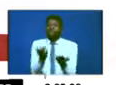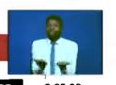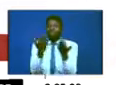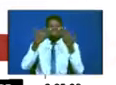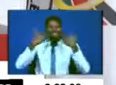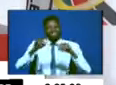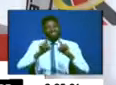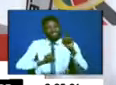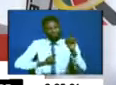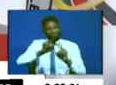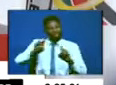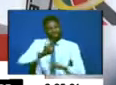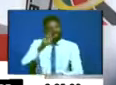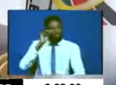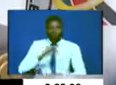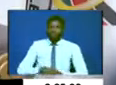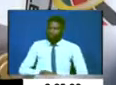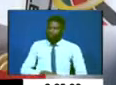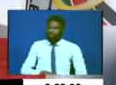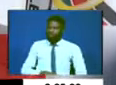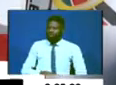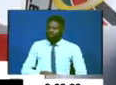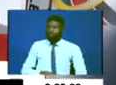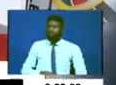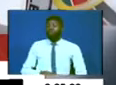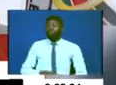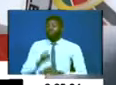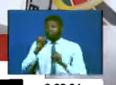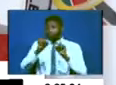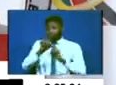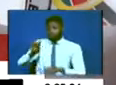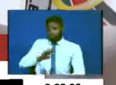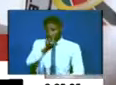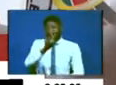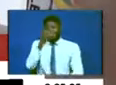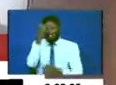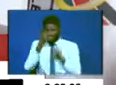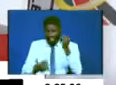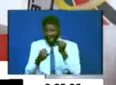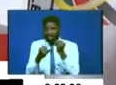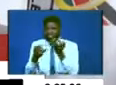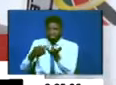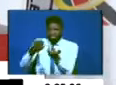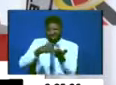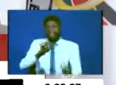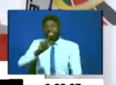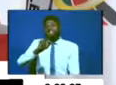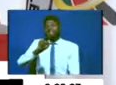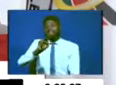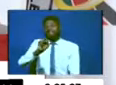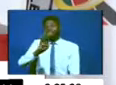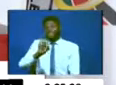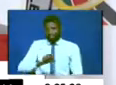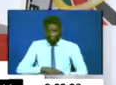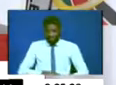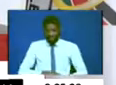Utalii katika hesabu ya mwisho iliyofanywa na Kenya National Bureau of Statistics ni kwa utalii inatupatia 4% pekee